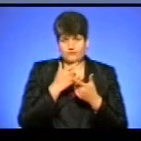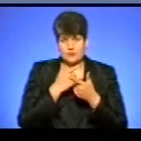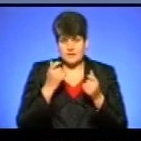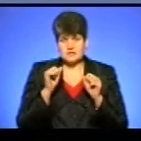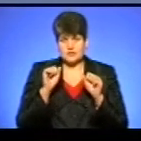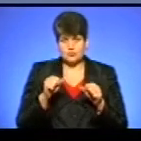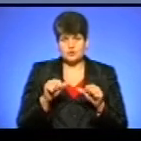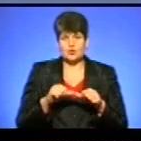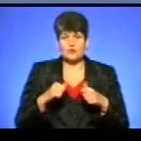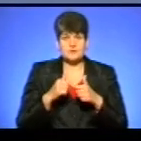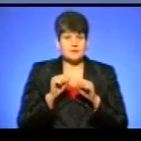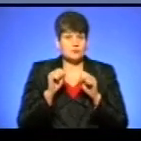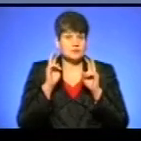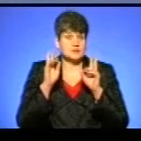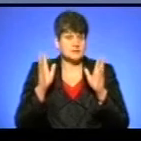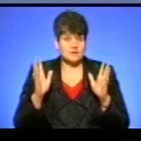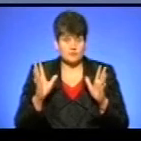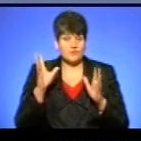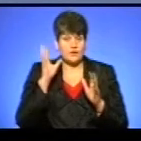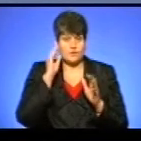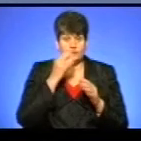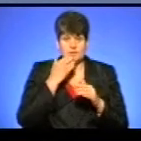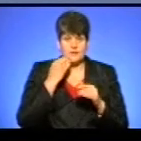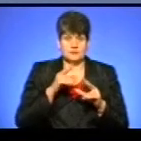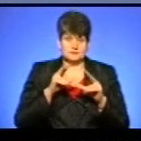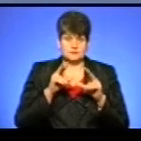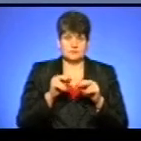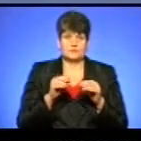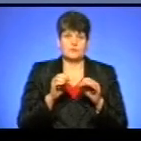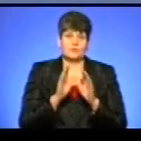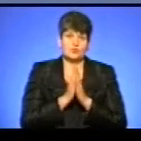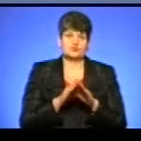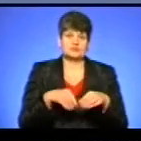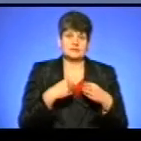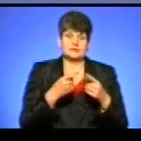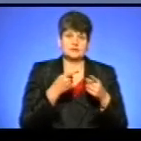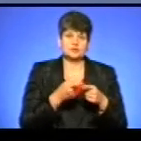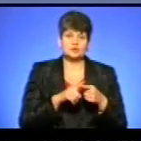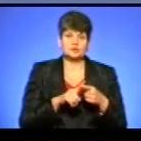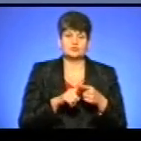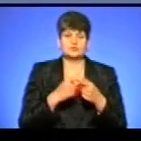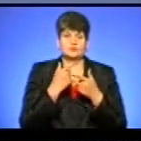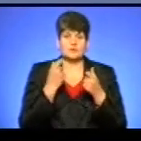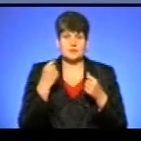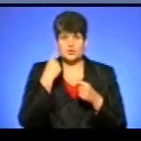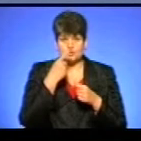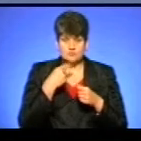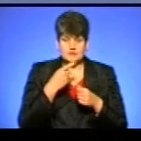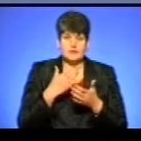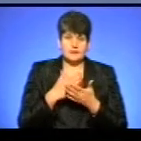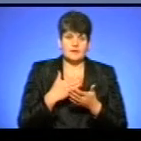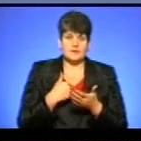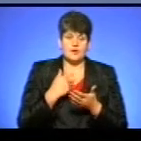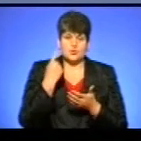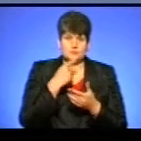може комісія не буде знати або не врахує. Я прогарантував наступне, прошу цю інформацію подавати офіційно на мене особисто. Я її особисто